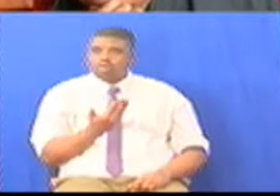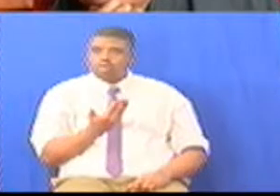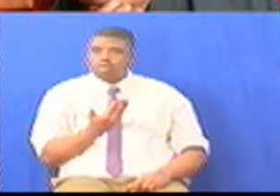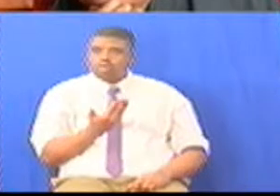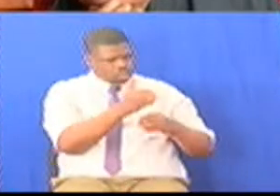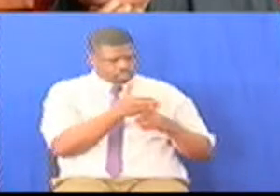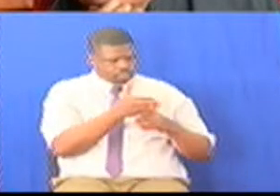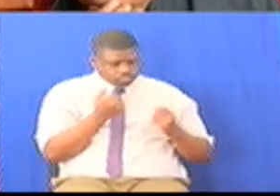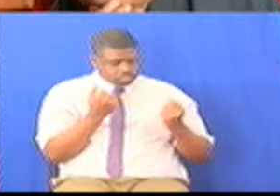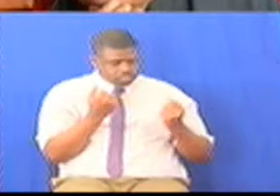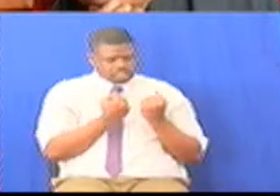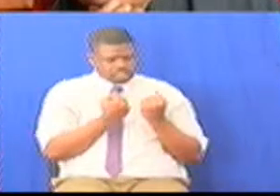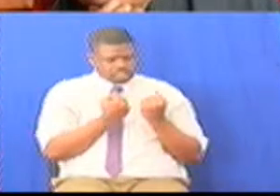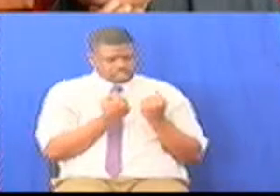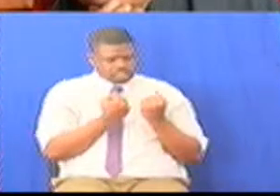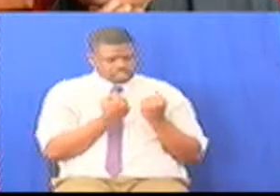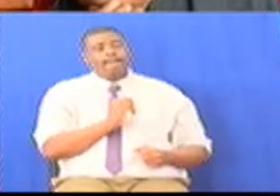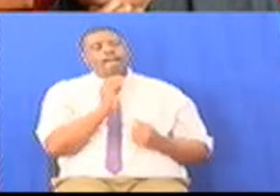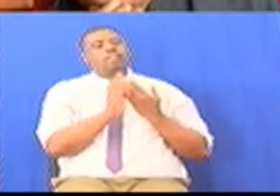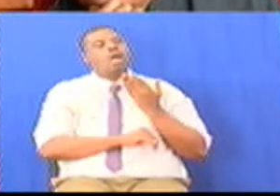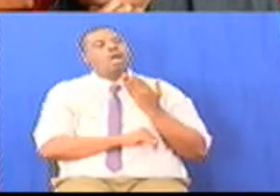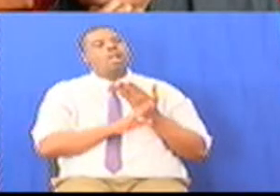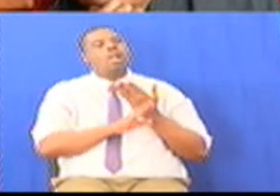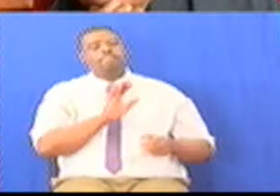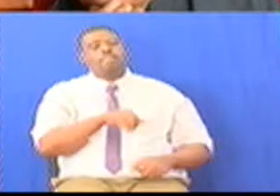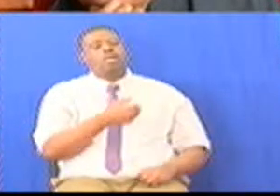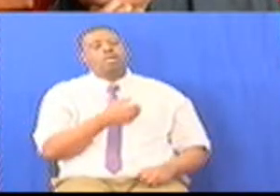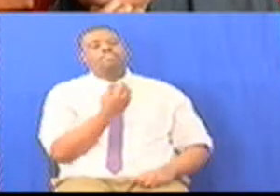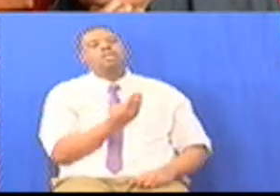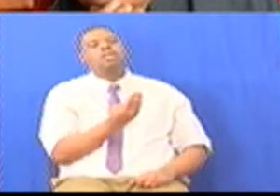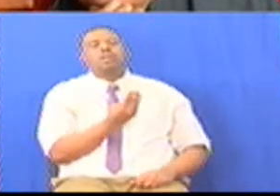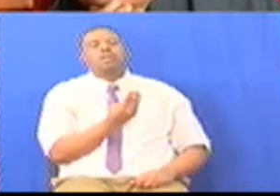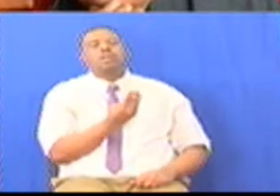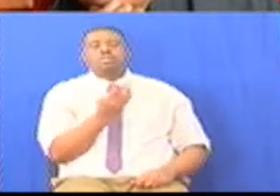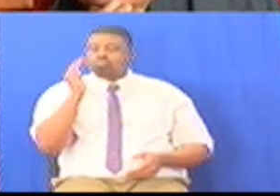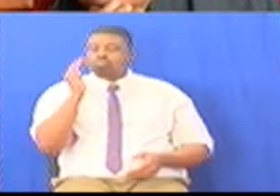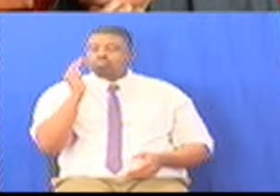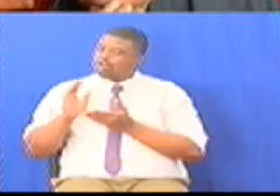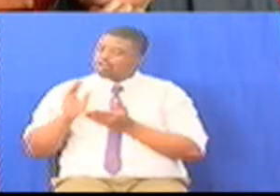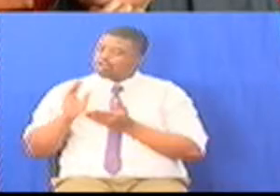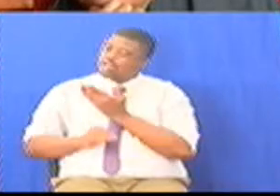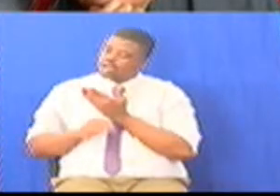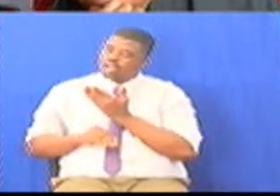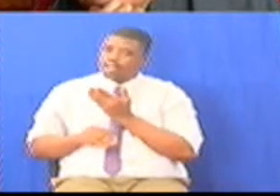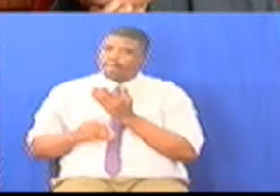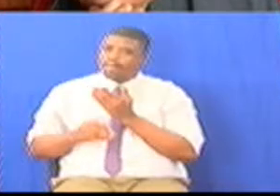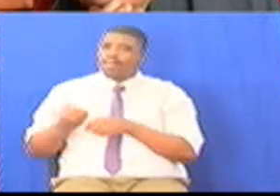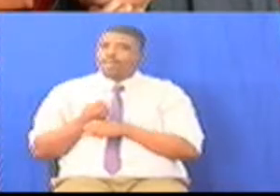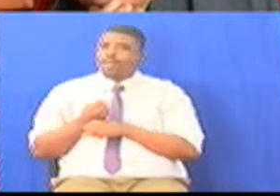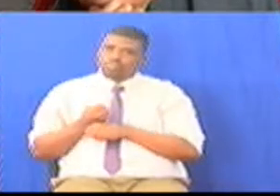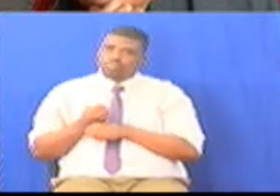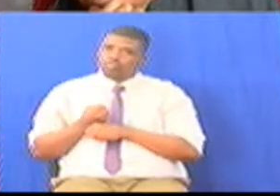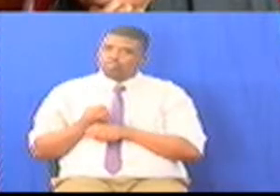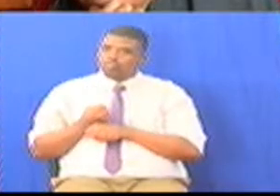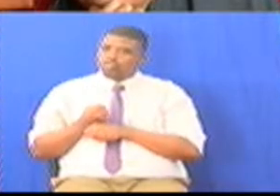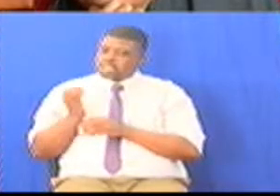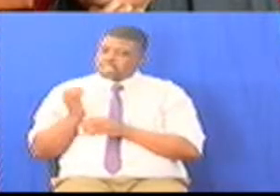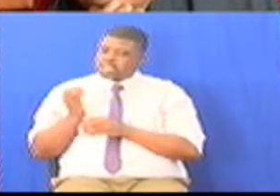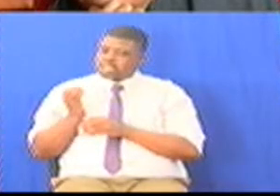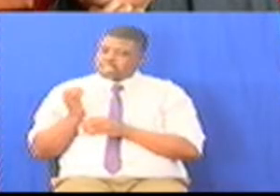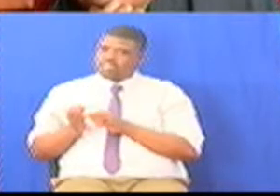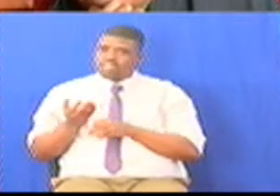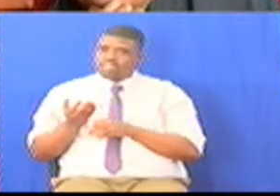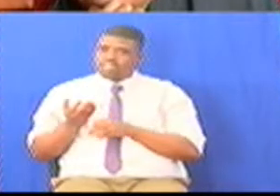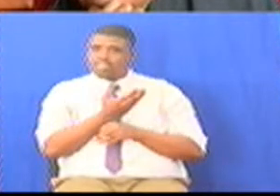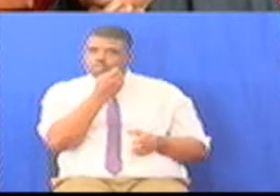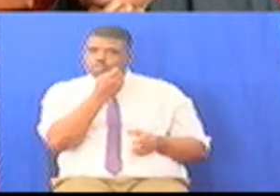zinatengeneza hasara kwa miaka minne mfululizo, na kupunguza hasara zao kwenye mapato ghafi kwa 70% tu, na 30% itatozwa kodi ya